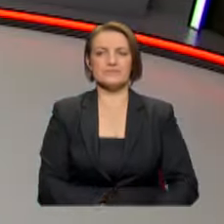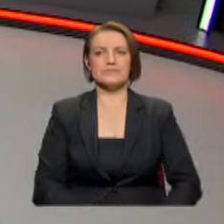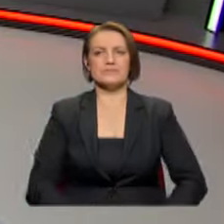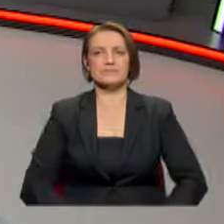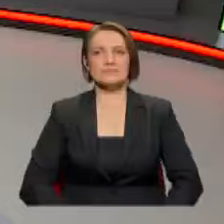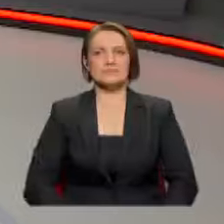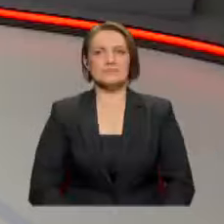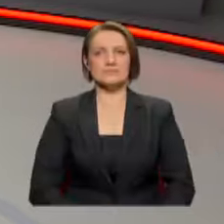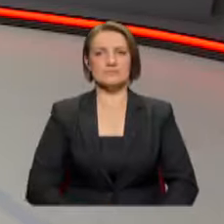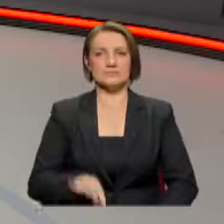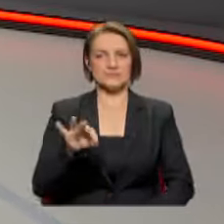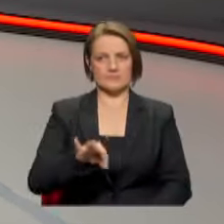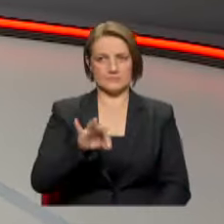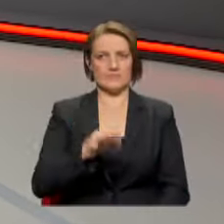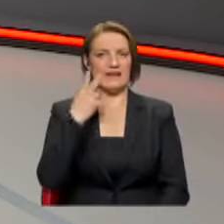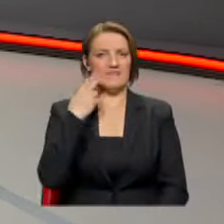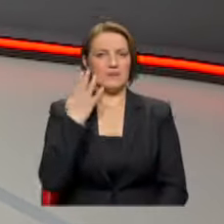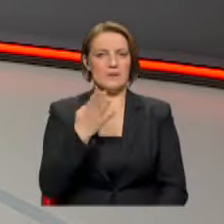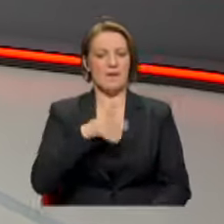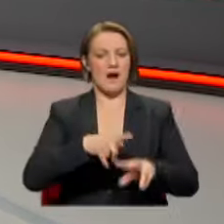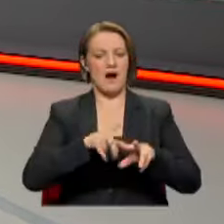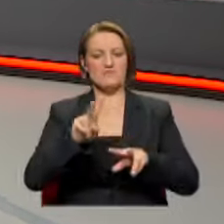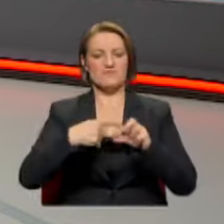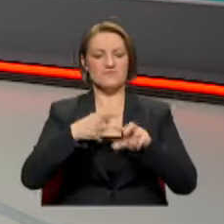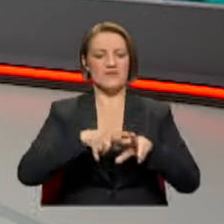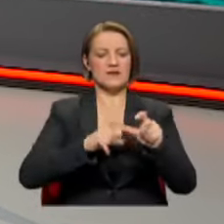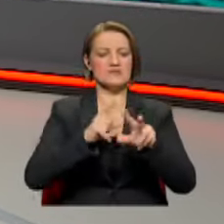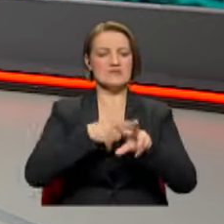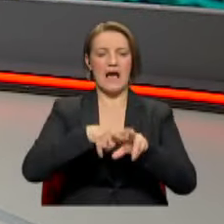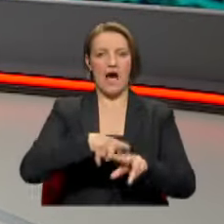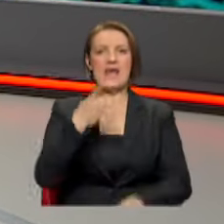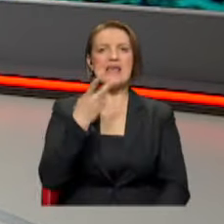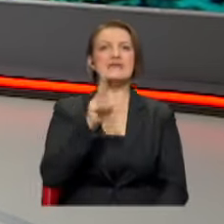bilmiyoruz Şimdi Efendim Avrasya 2046